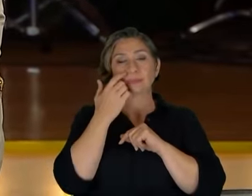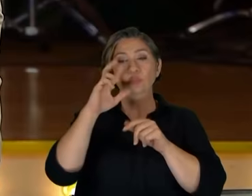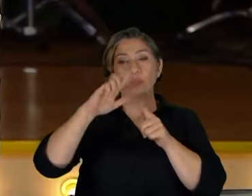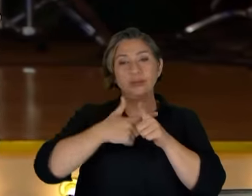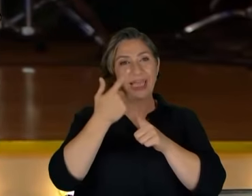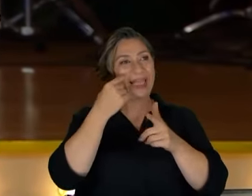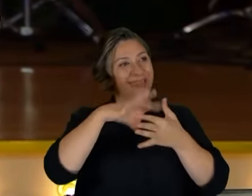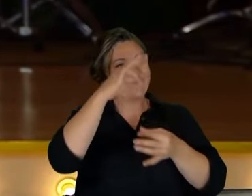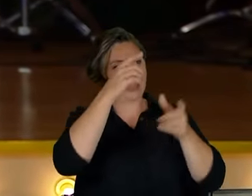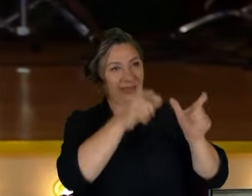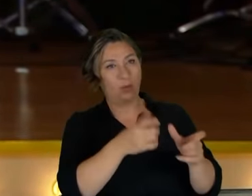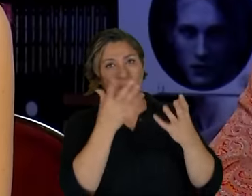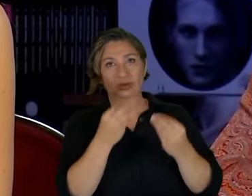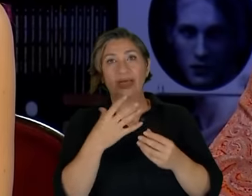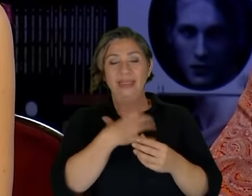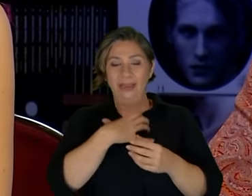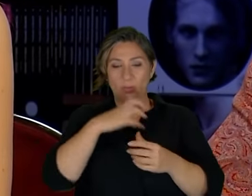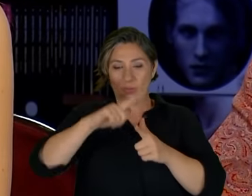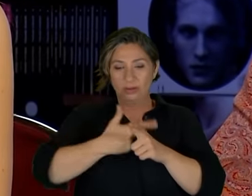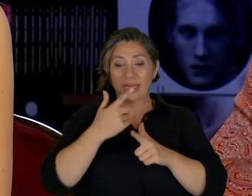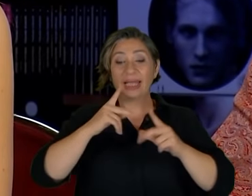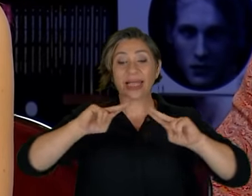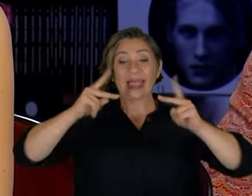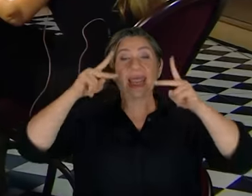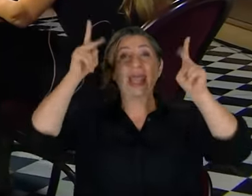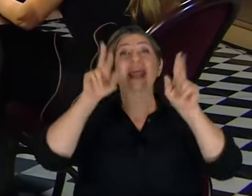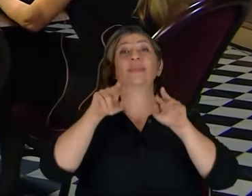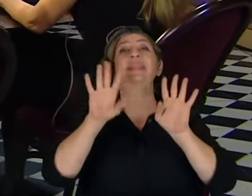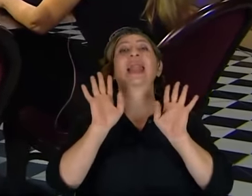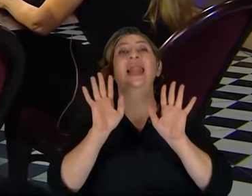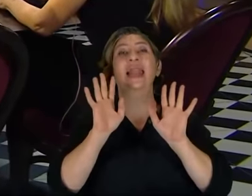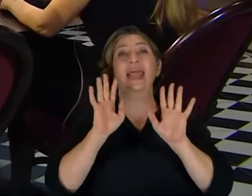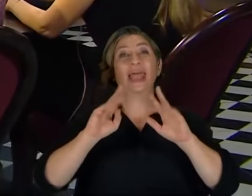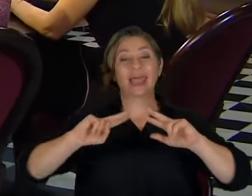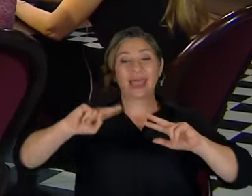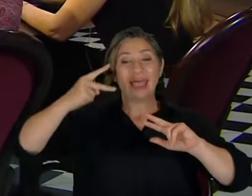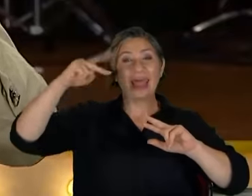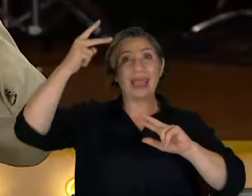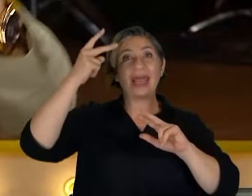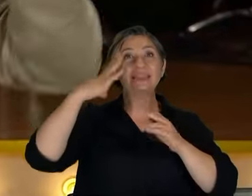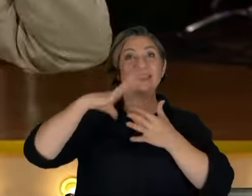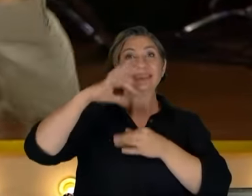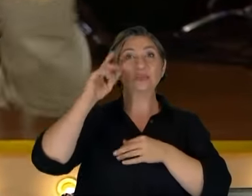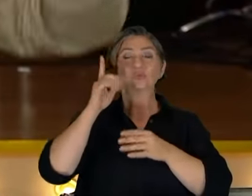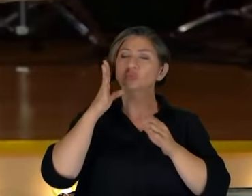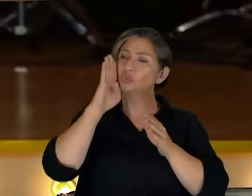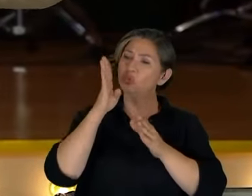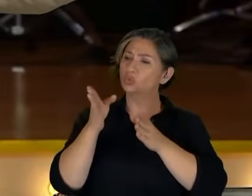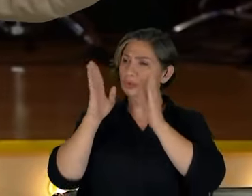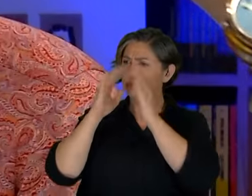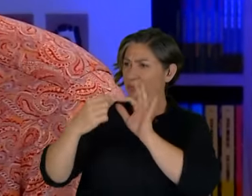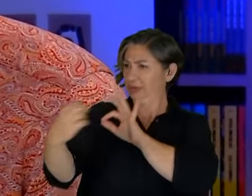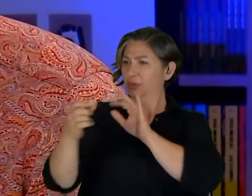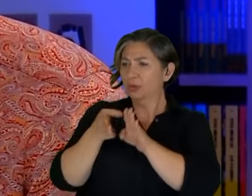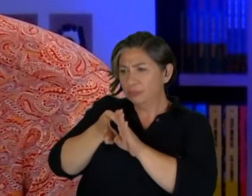insanları oluyorsunuz değil mi artık? Yani, kendi projelerimiz. Yani mi? Kariyer insanı gibi değil. Çünkü kariyer insanı diye düşündüğümüzde biz hep böyle düz bir çizgi